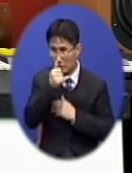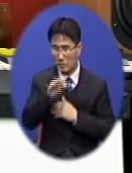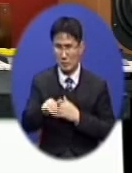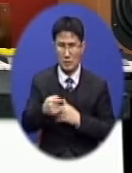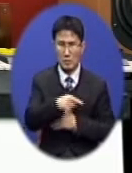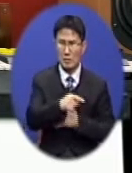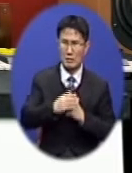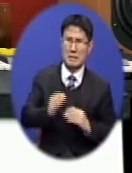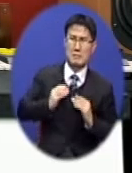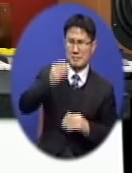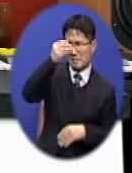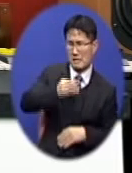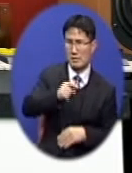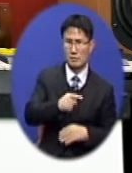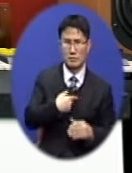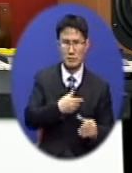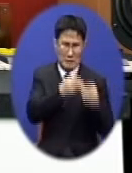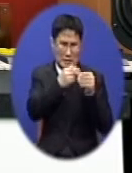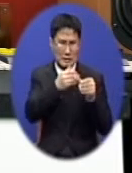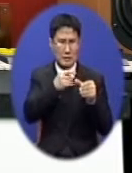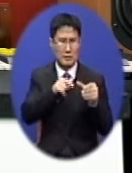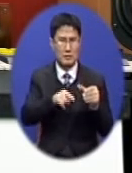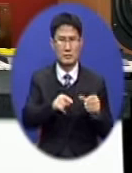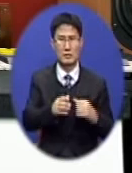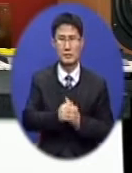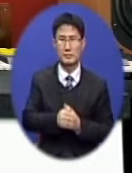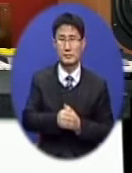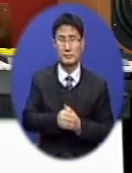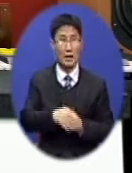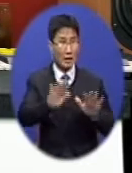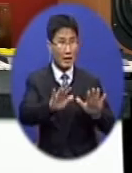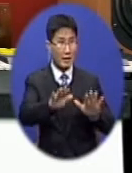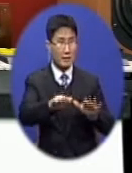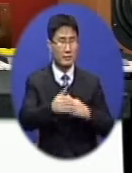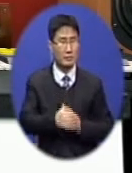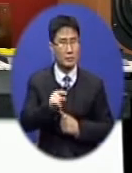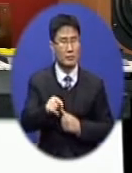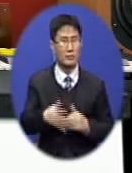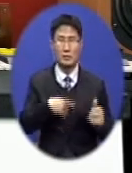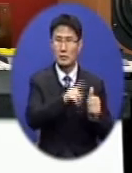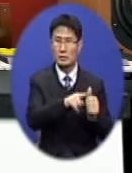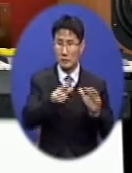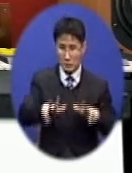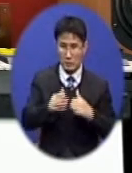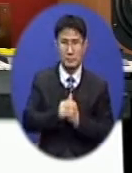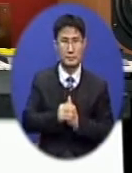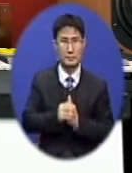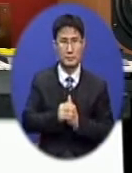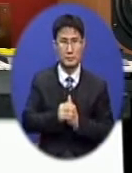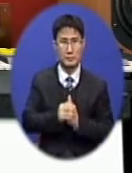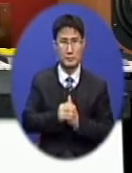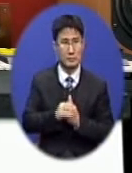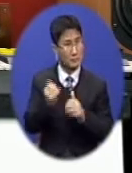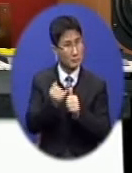빠시 막 같이 하더라고요. 잠시만요. 잠시만요. 그러니까 그분하고 지금 현재 안